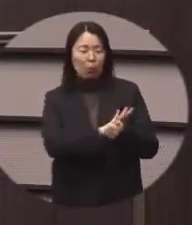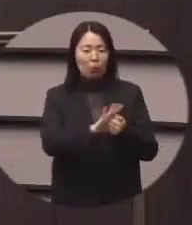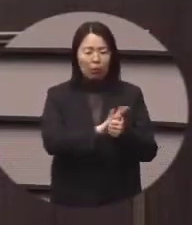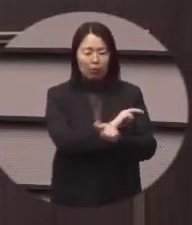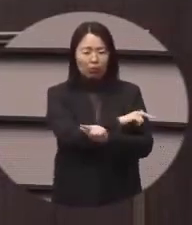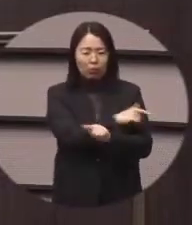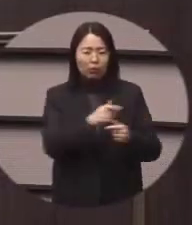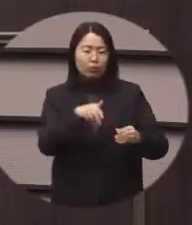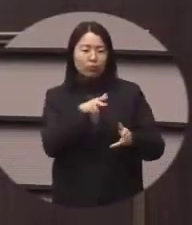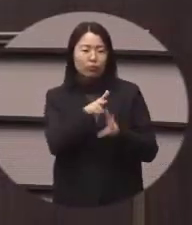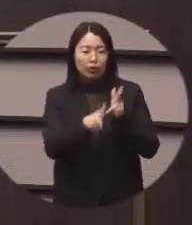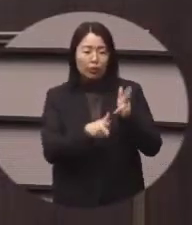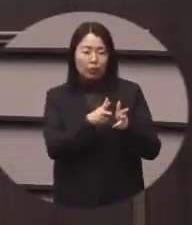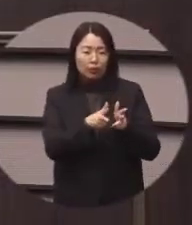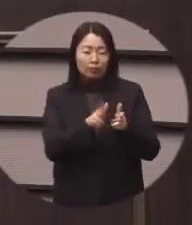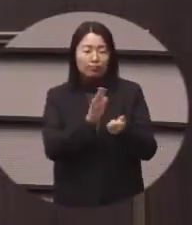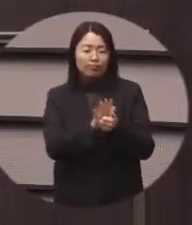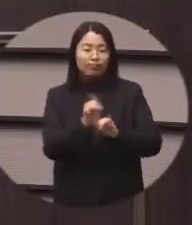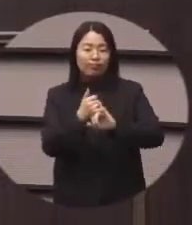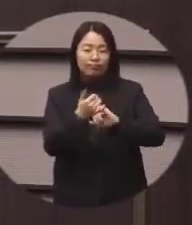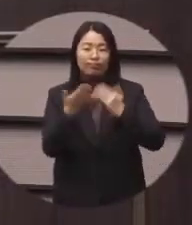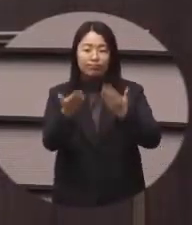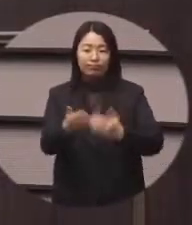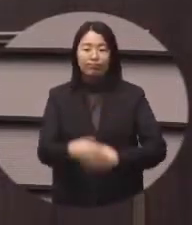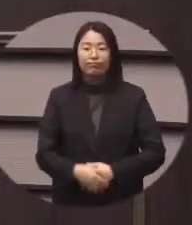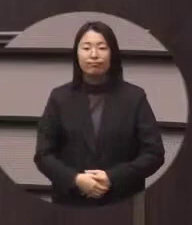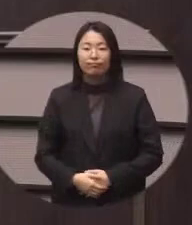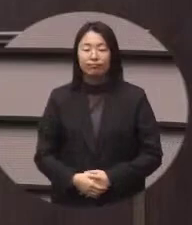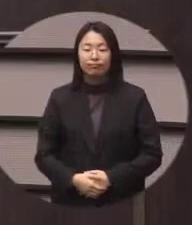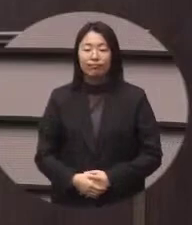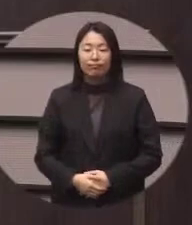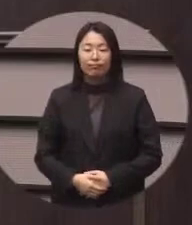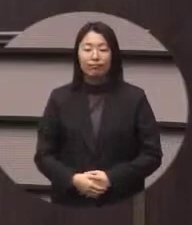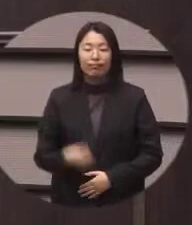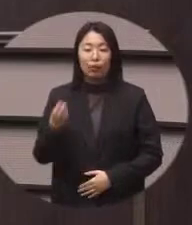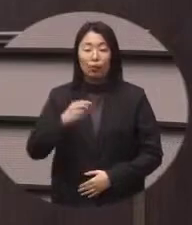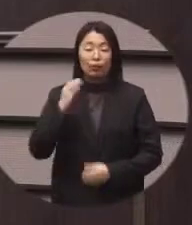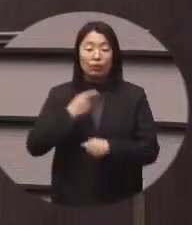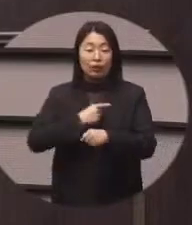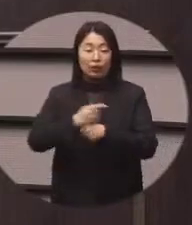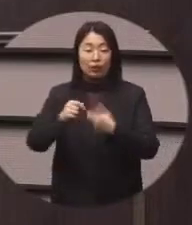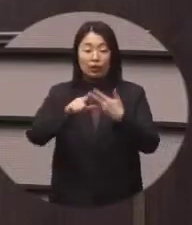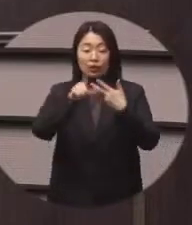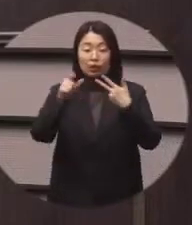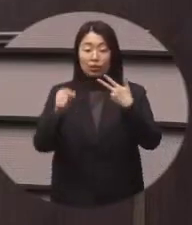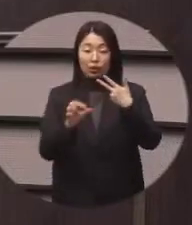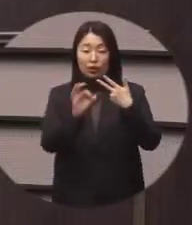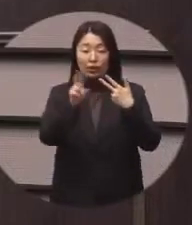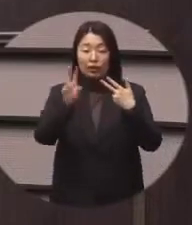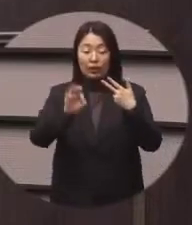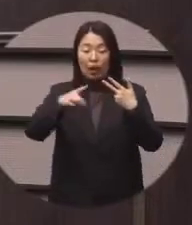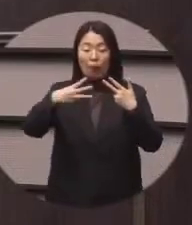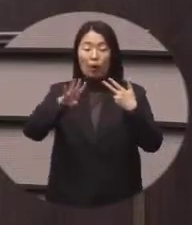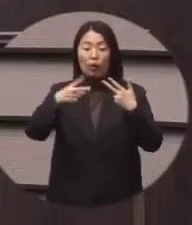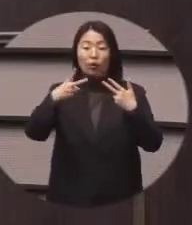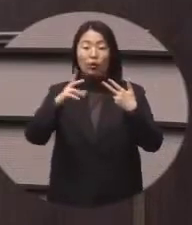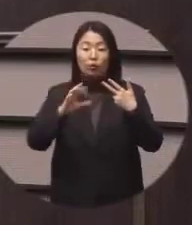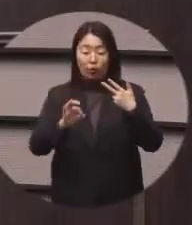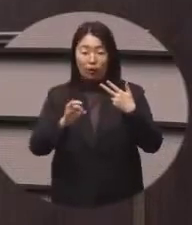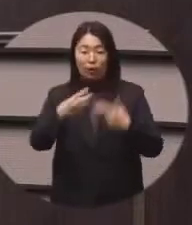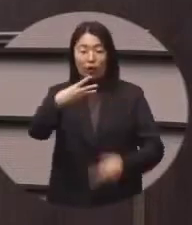하겠습니다. 농업의 부가가치를 높이기 위해 내년 7월 양벌동에 들어서는 로컬푸드